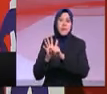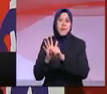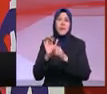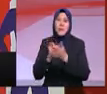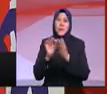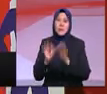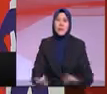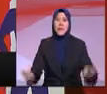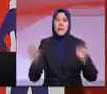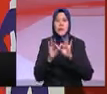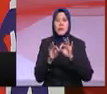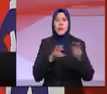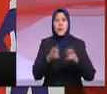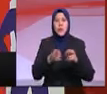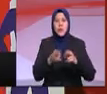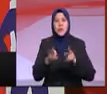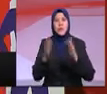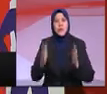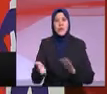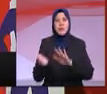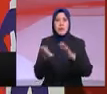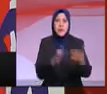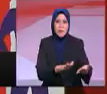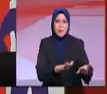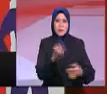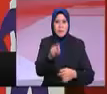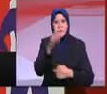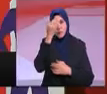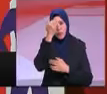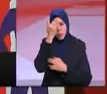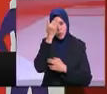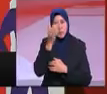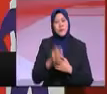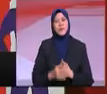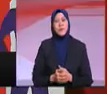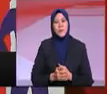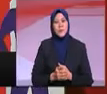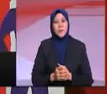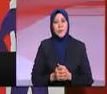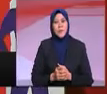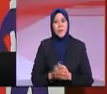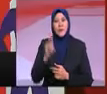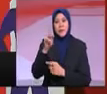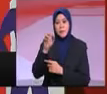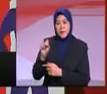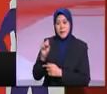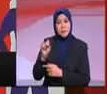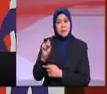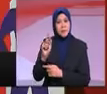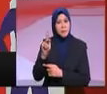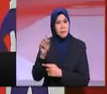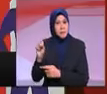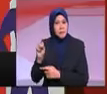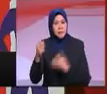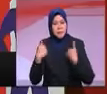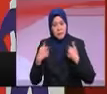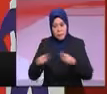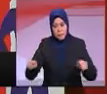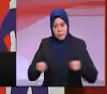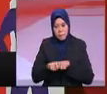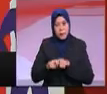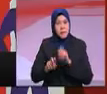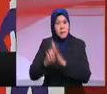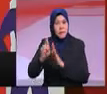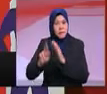kita menguruskan jenazah dan sebagainya. Dan juga kes-kes yang datang pada tempat yang berisiko tinggi,